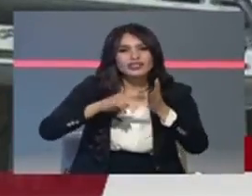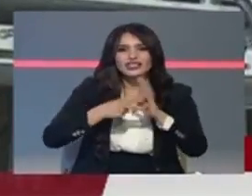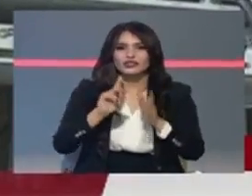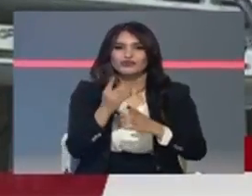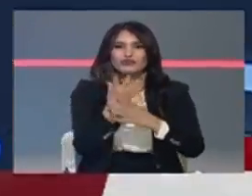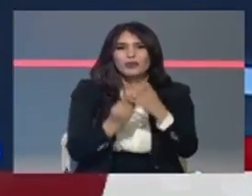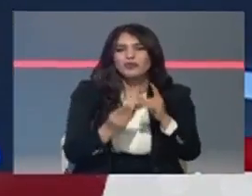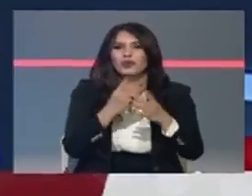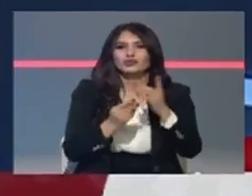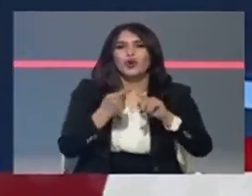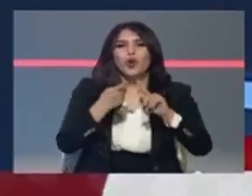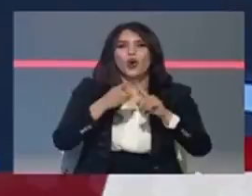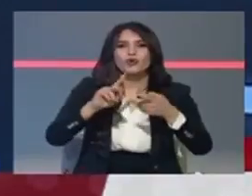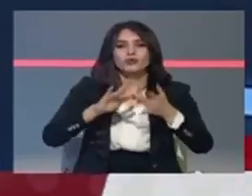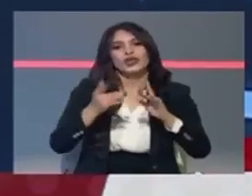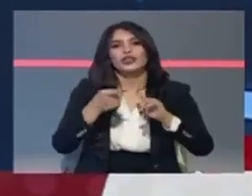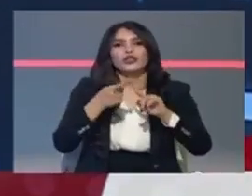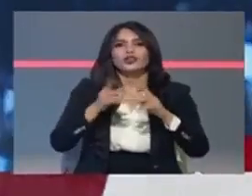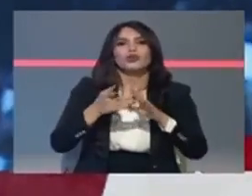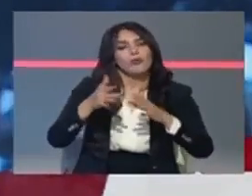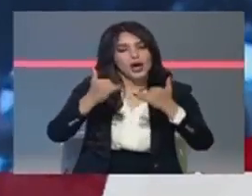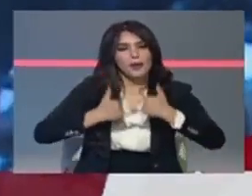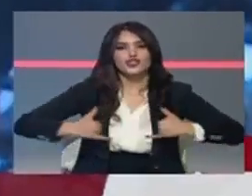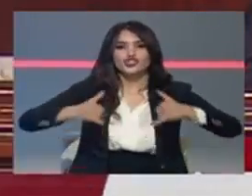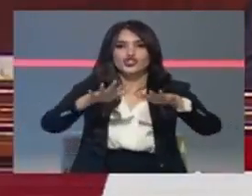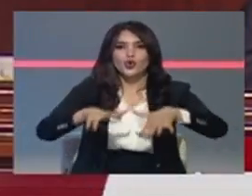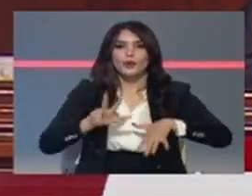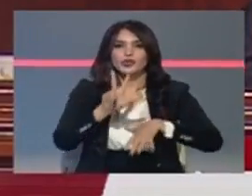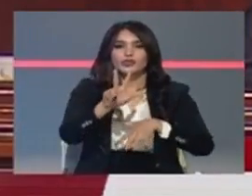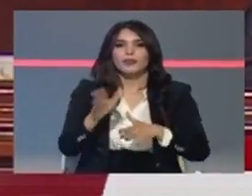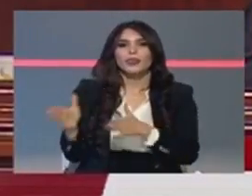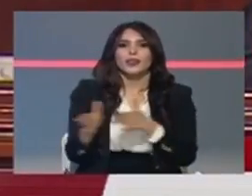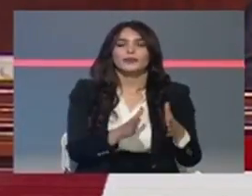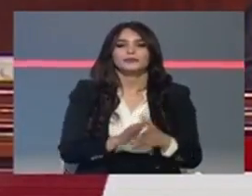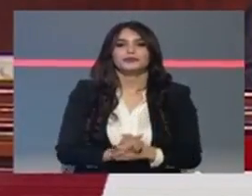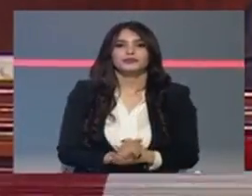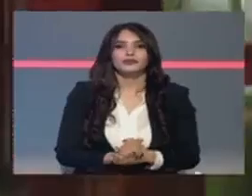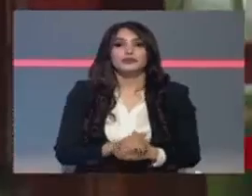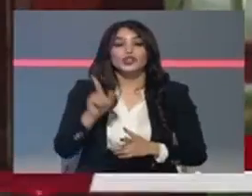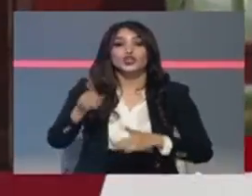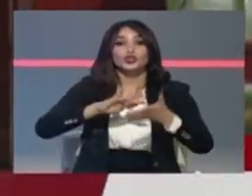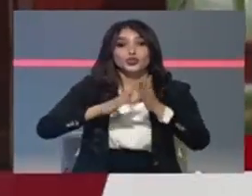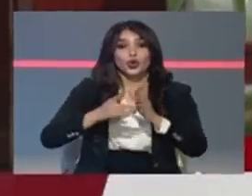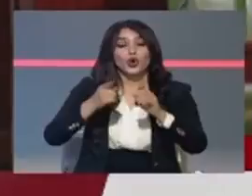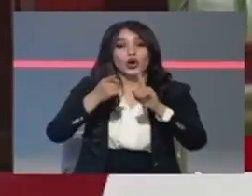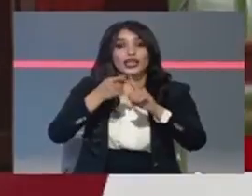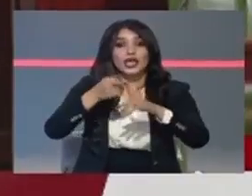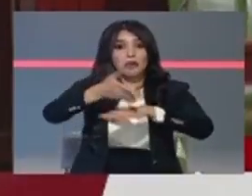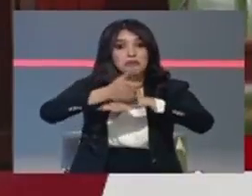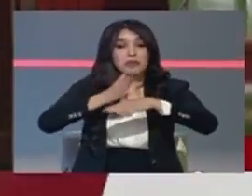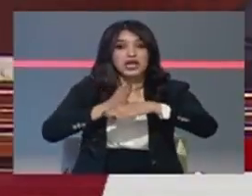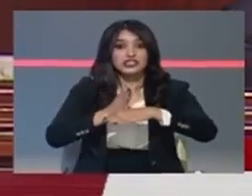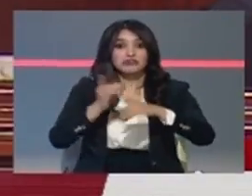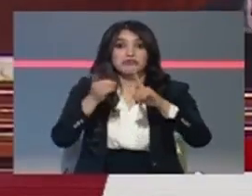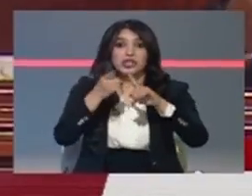والتطبيق الحديثة من قبل فني وتقني مجلس نواب الشعب. وهذا إنجاز يعتبر على الأقل في